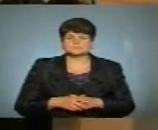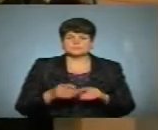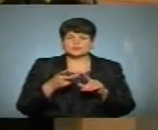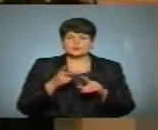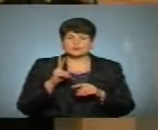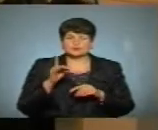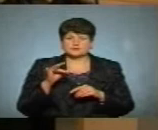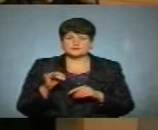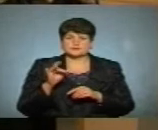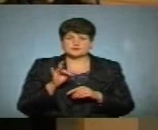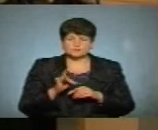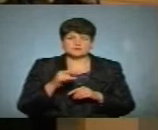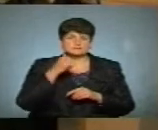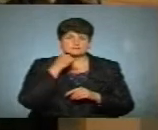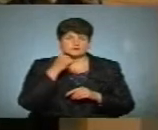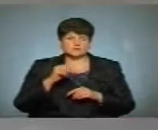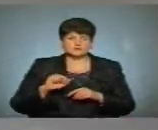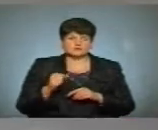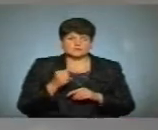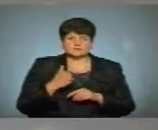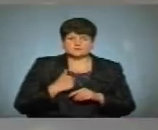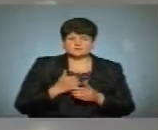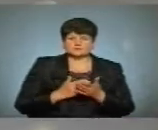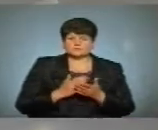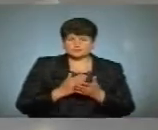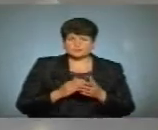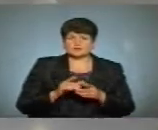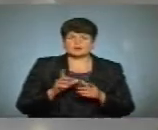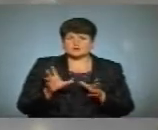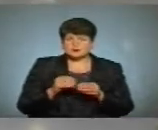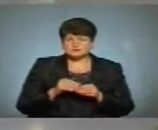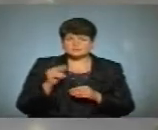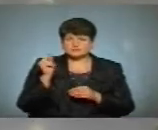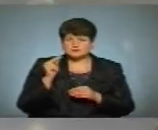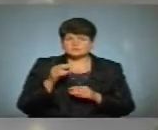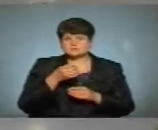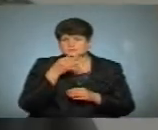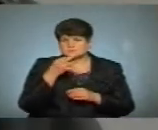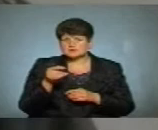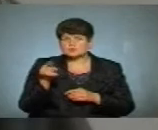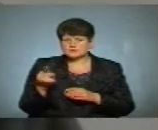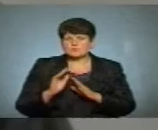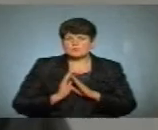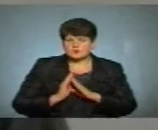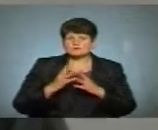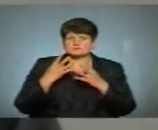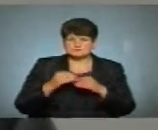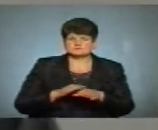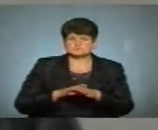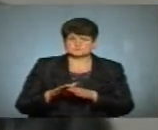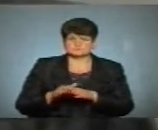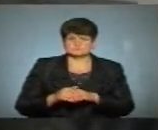Другокурсник Роман Влох телефонує до товариша військовослужбовця, з яким разом навчались, щоб повідомити. Його прохання студенти